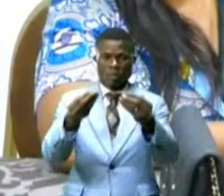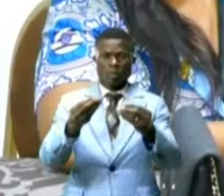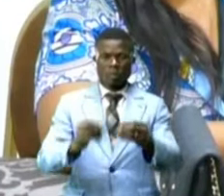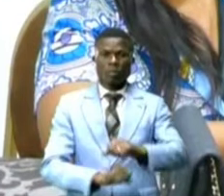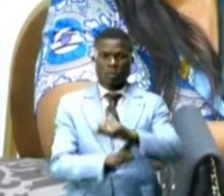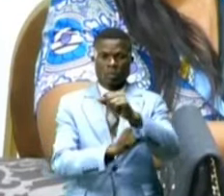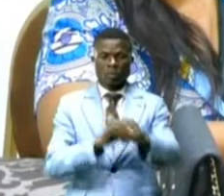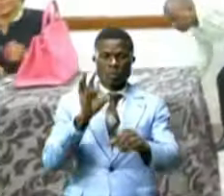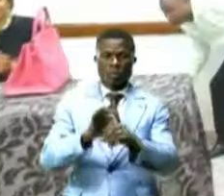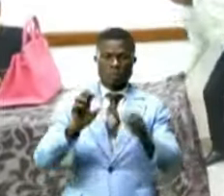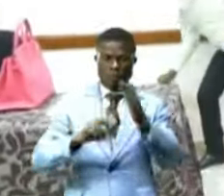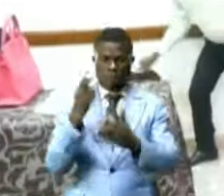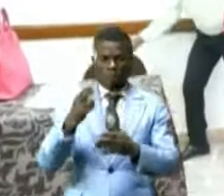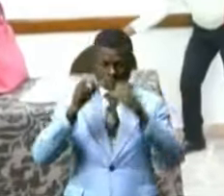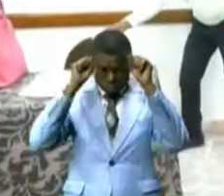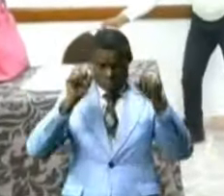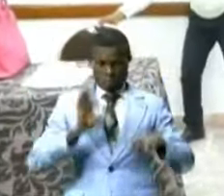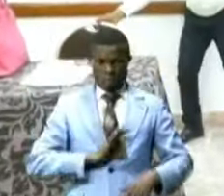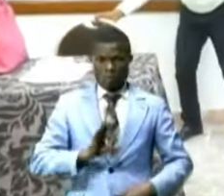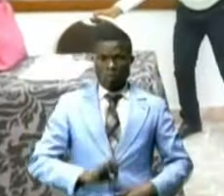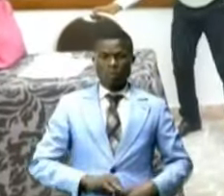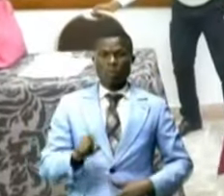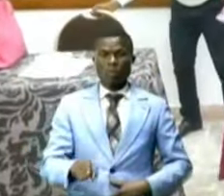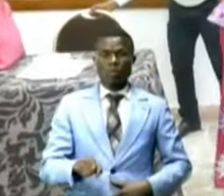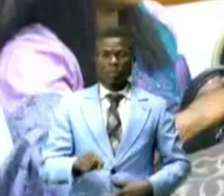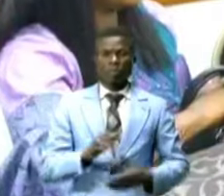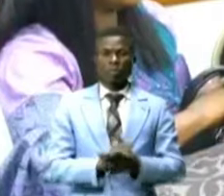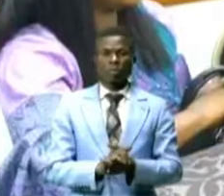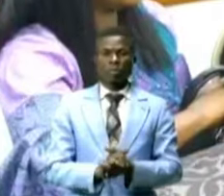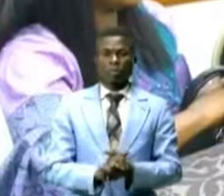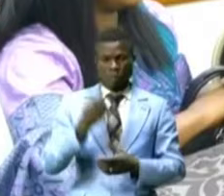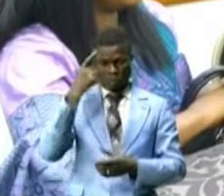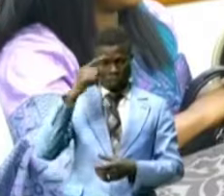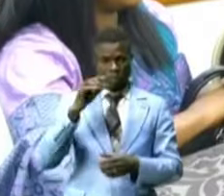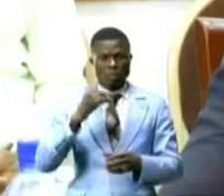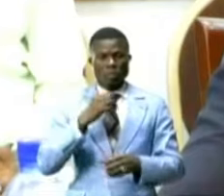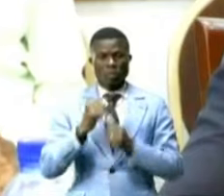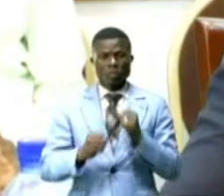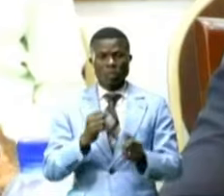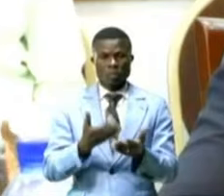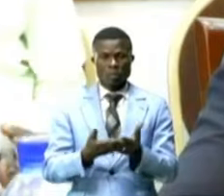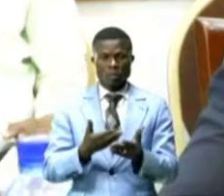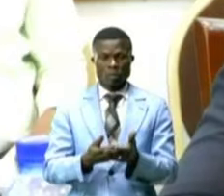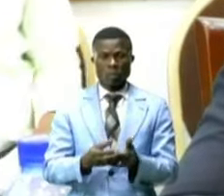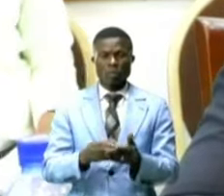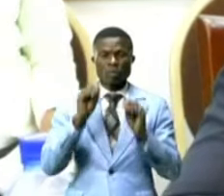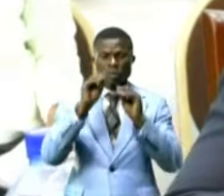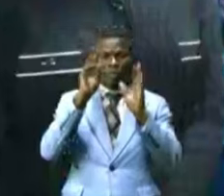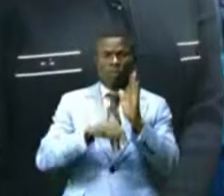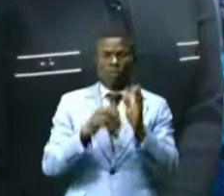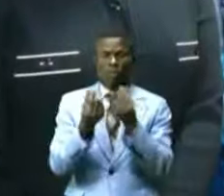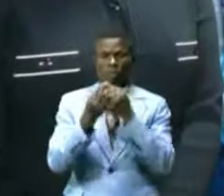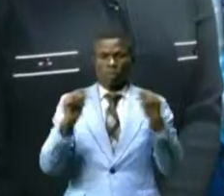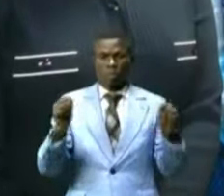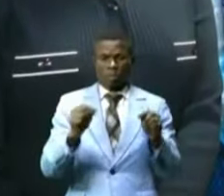à la réélection du président de la République, Félix-Antoine Tshisekedi Tshilombo, pour ses œuvres notamment la gratuité de l'enseignement et de la maternité. Avec le chef